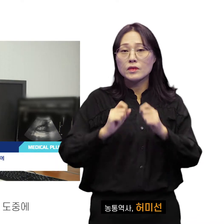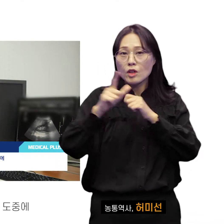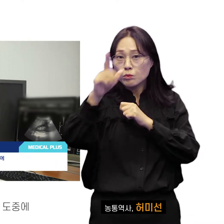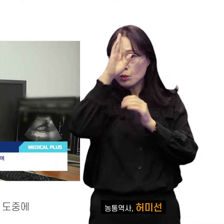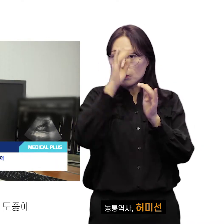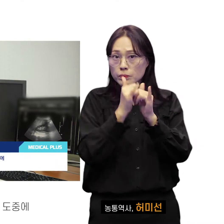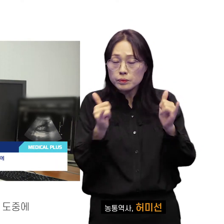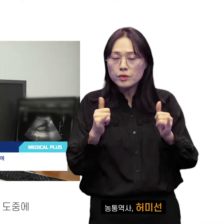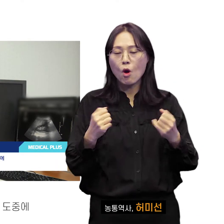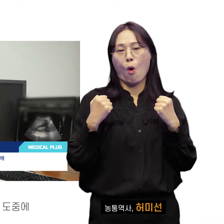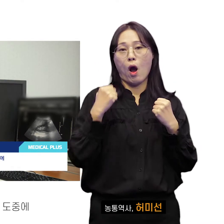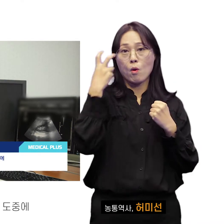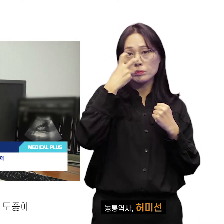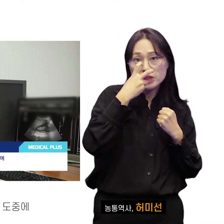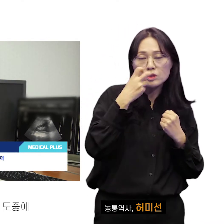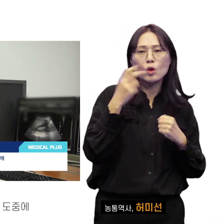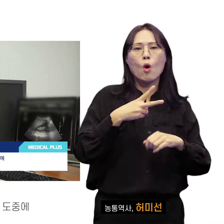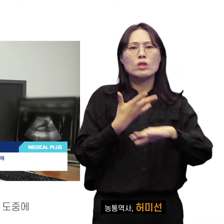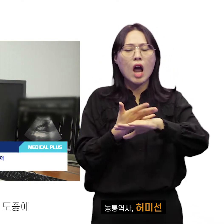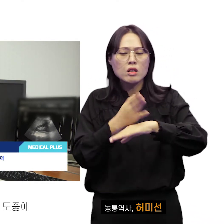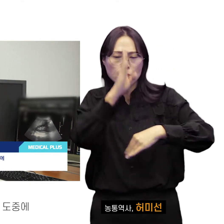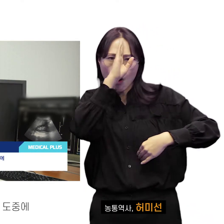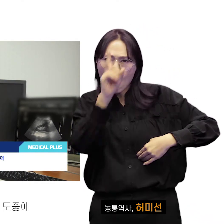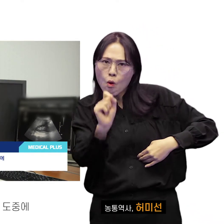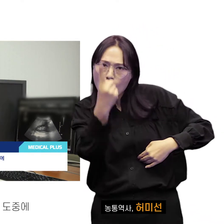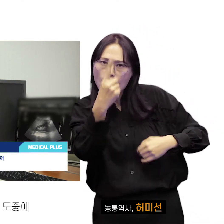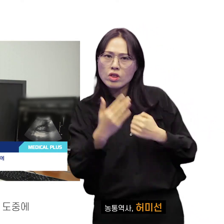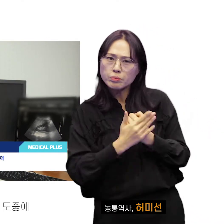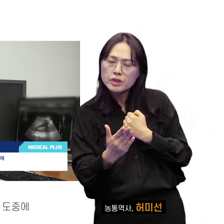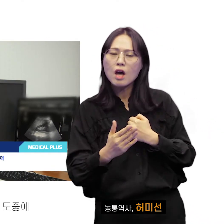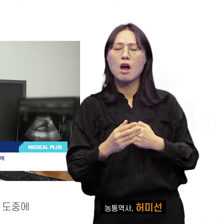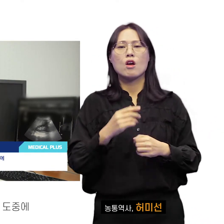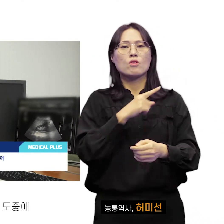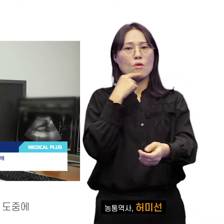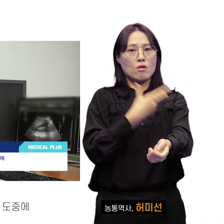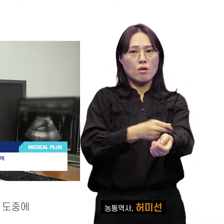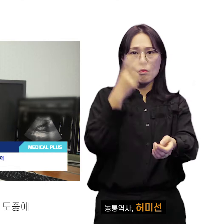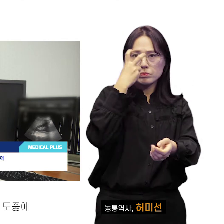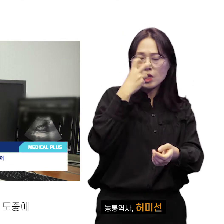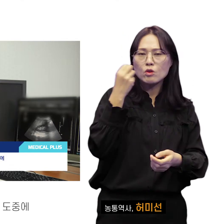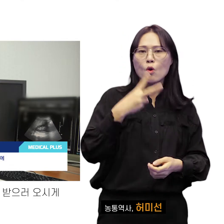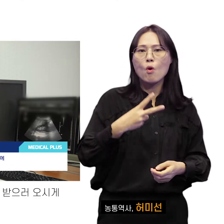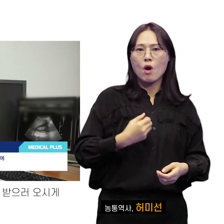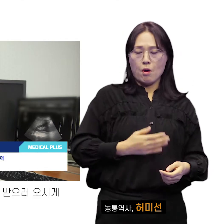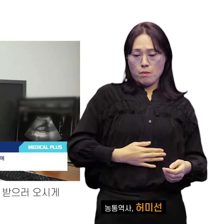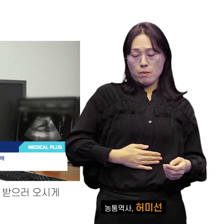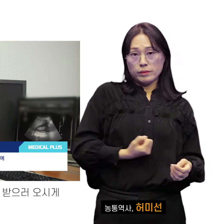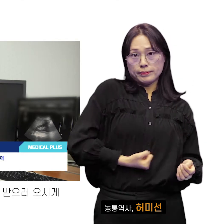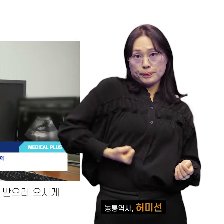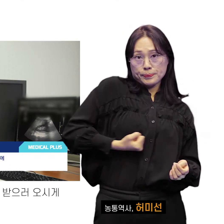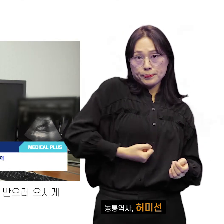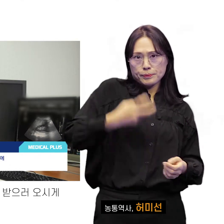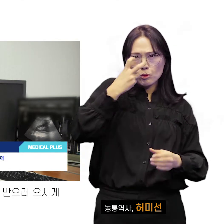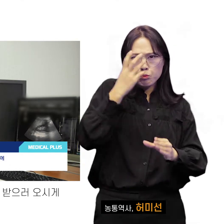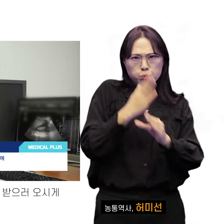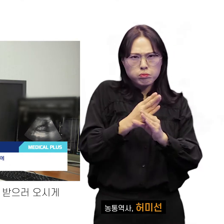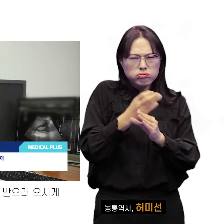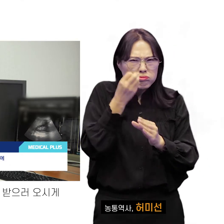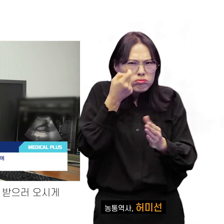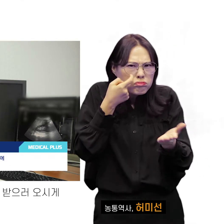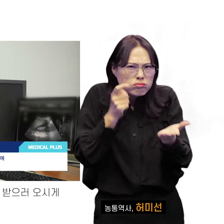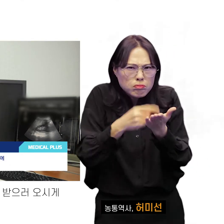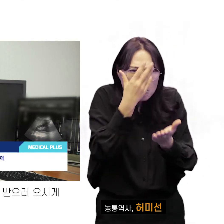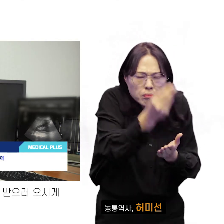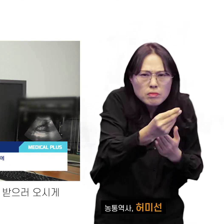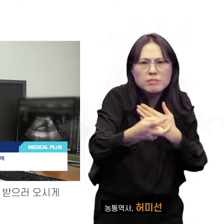대부분 환자분들이 건강검진이나 다른 이유로 혈액검사나 복부 초음파 도중에 우연히 발견된 이상 소견으로